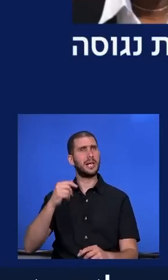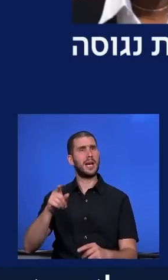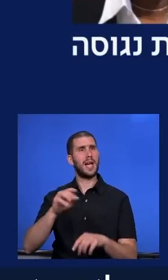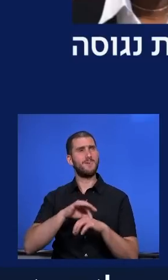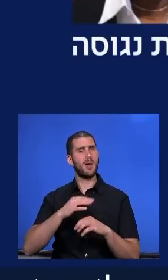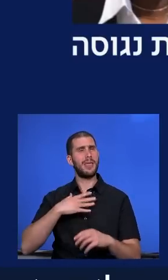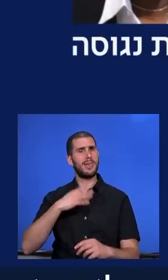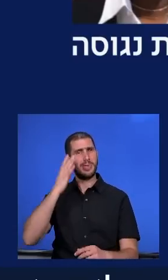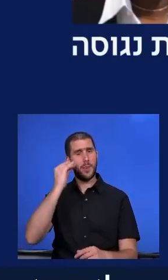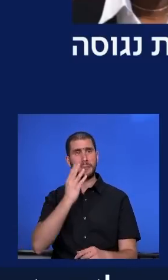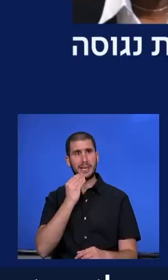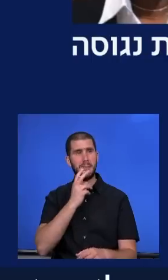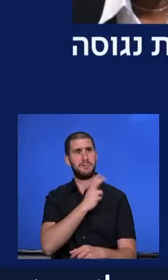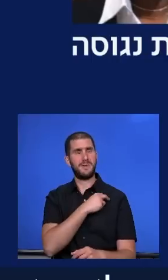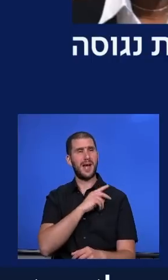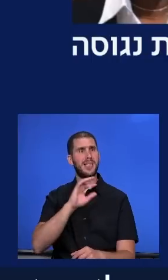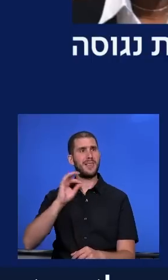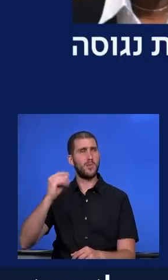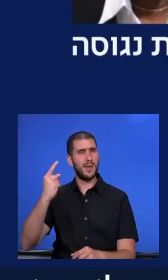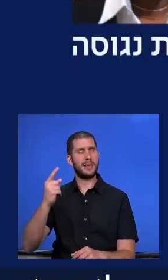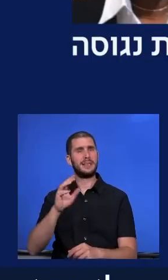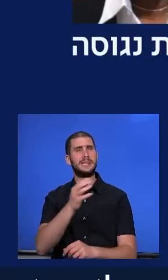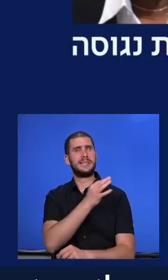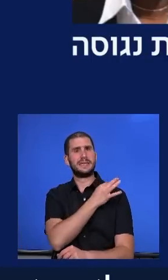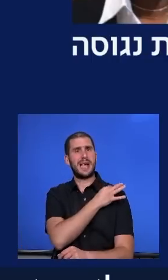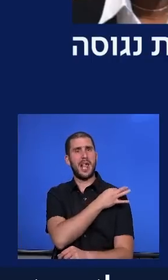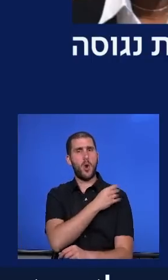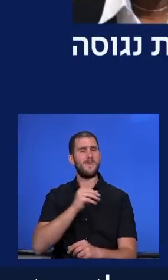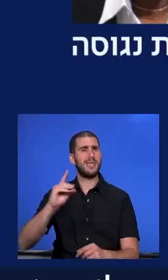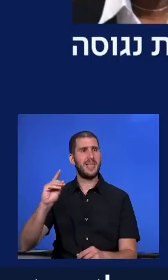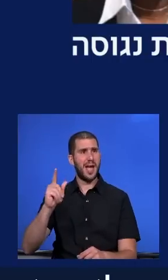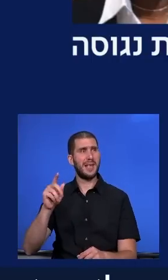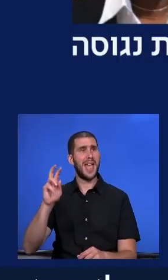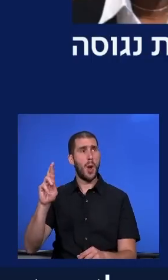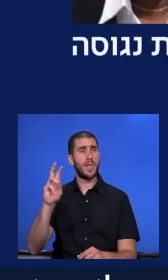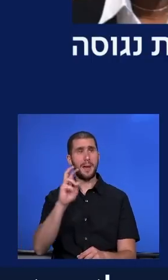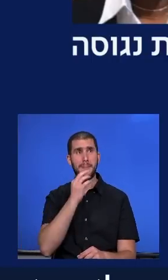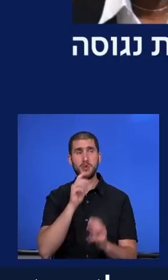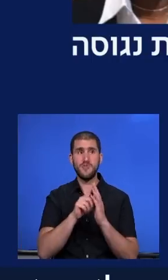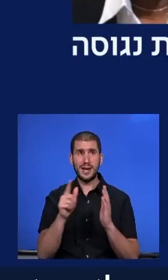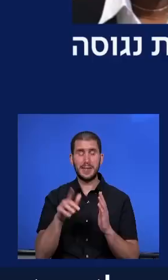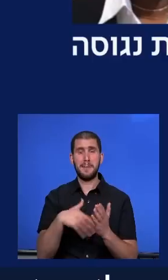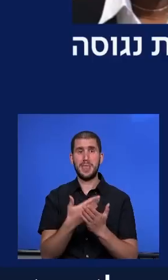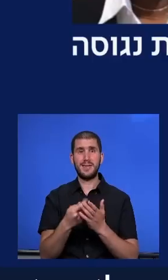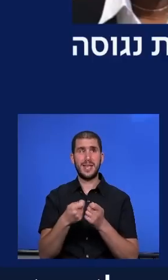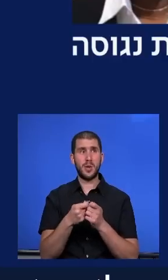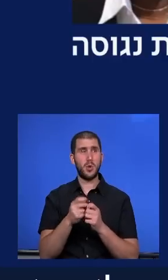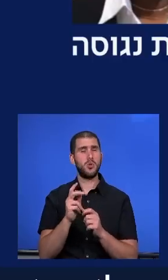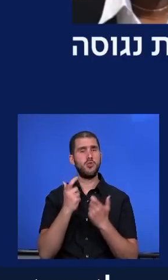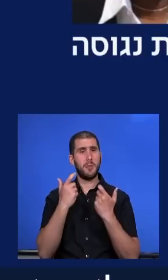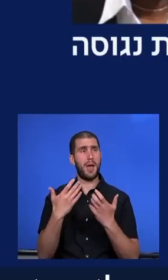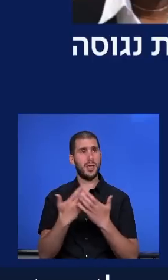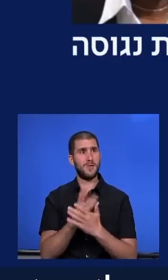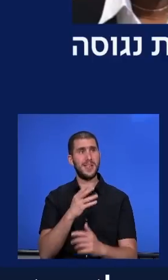בישראל, מפקד יחידת דובדבן, סגן אלוף דלת, רעות עמיחי, בת ה-17, מתנדבת בארגון השומר החדש,